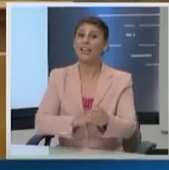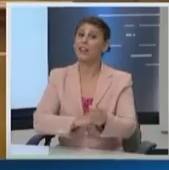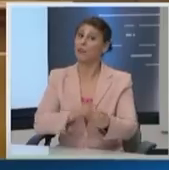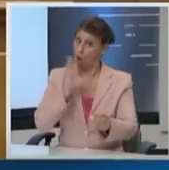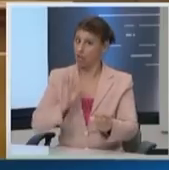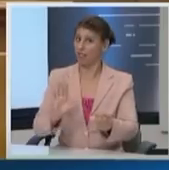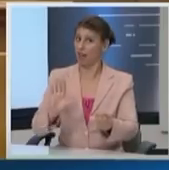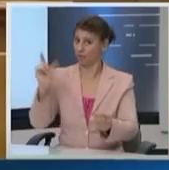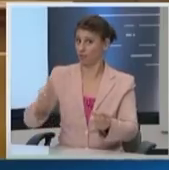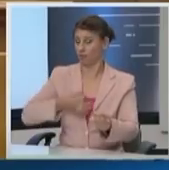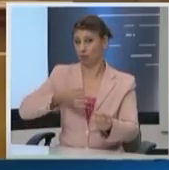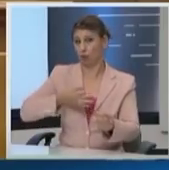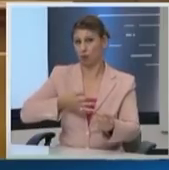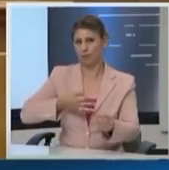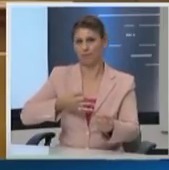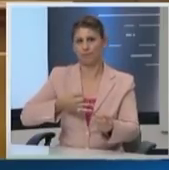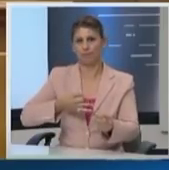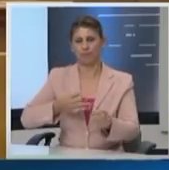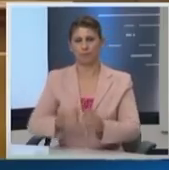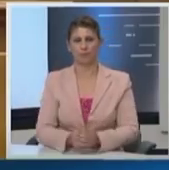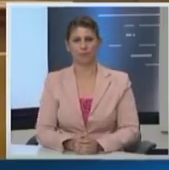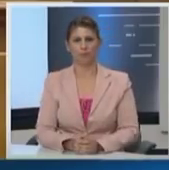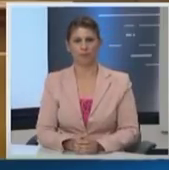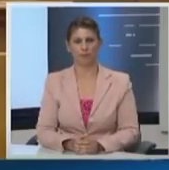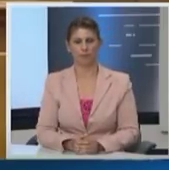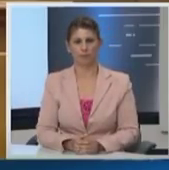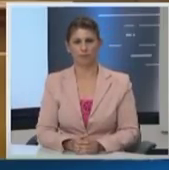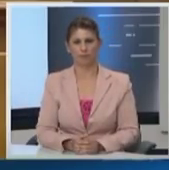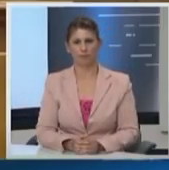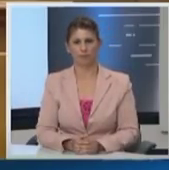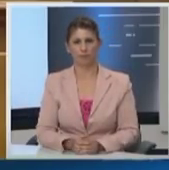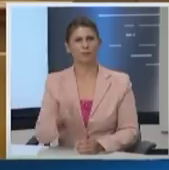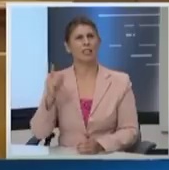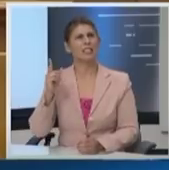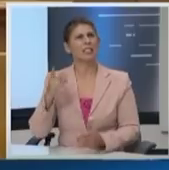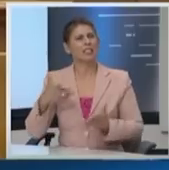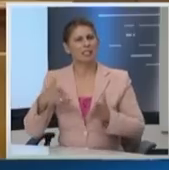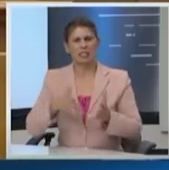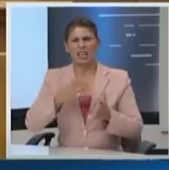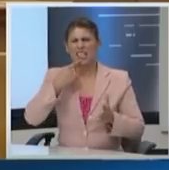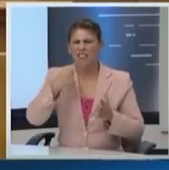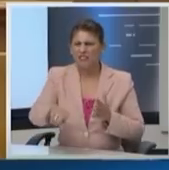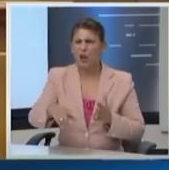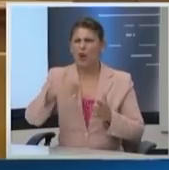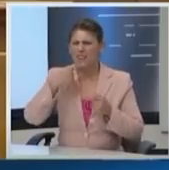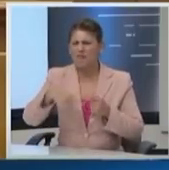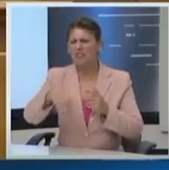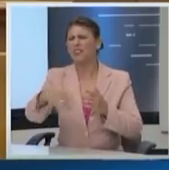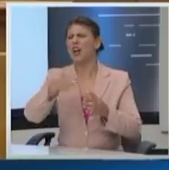είναι αλήθεια, να επιδοθεί σε ένα κρεσέντο ύβρεων, σε ένα